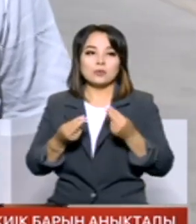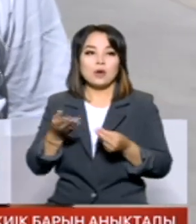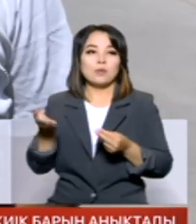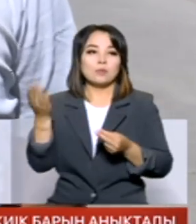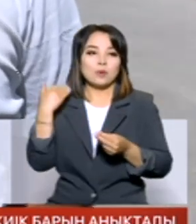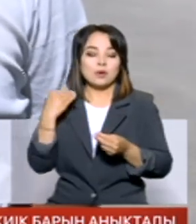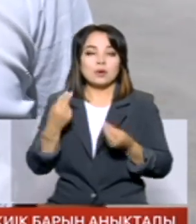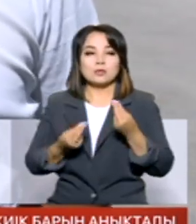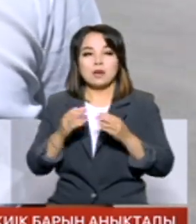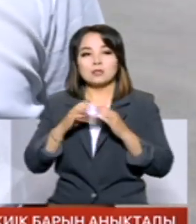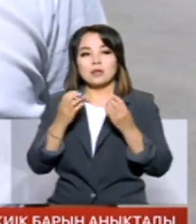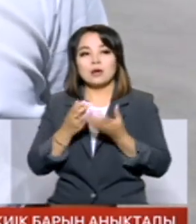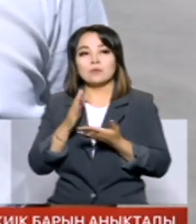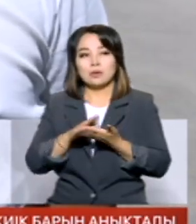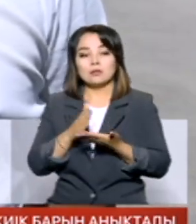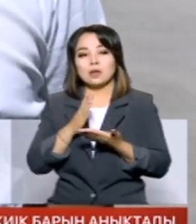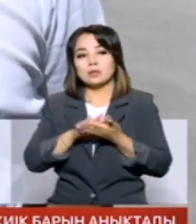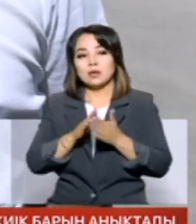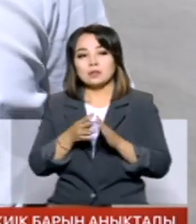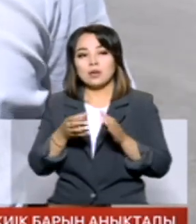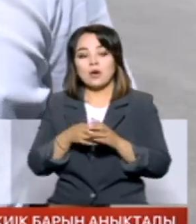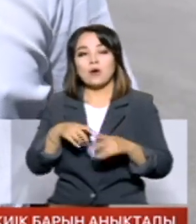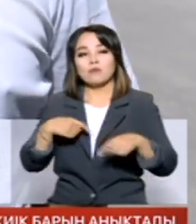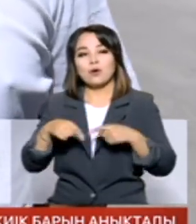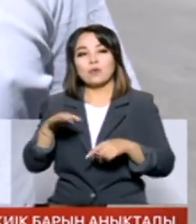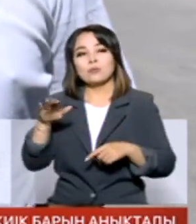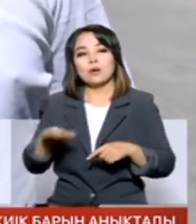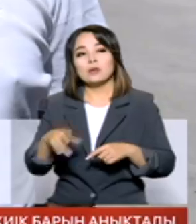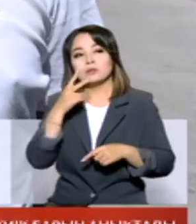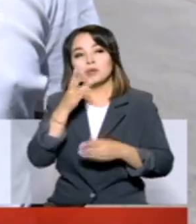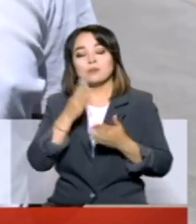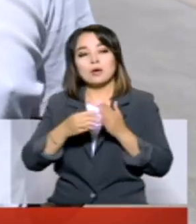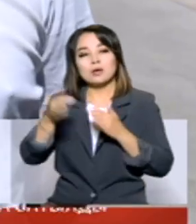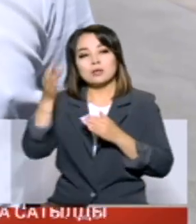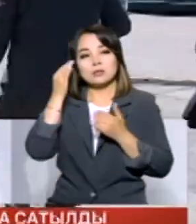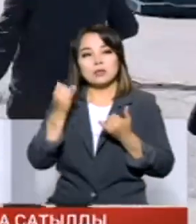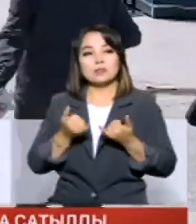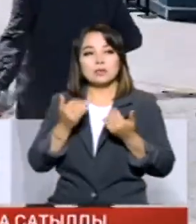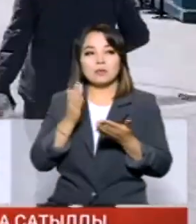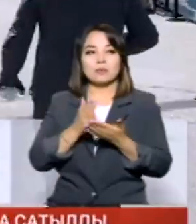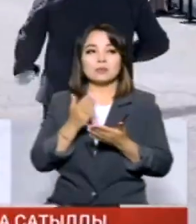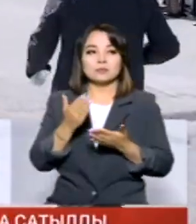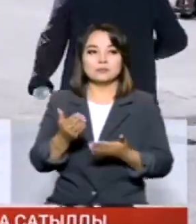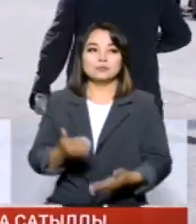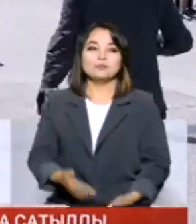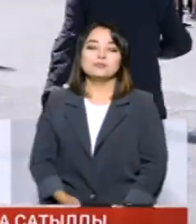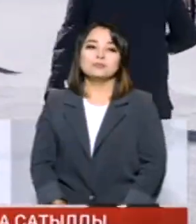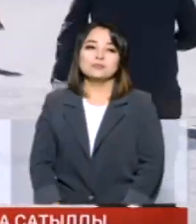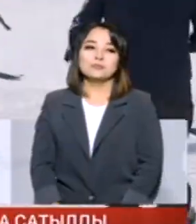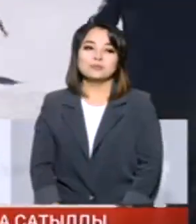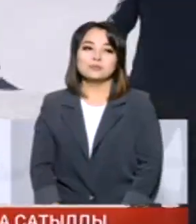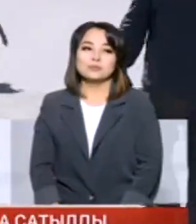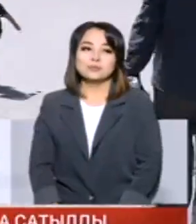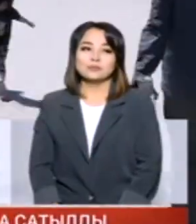стадионы. Сонда кішкентай кезі бізде футбол көріп, естелікке алайық деп.